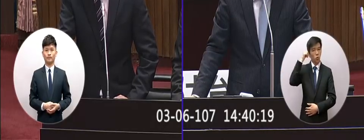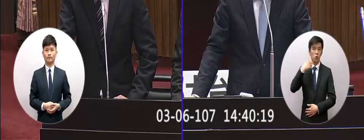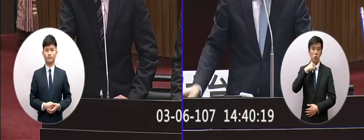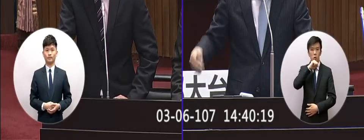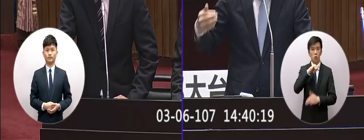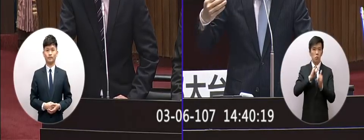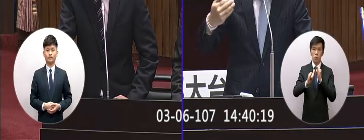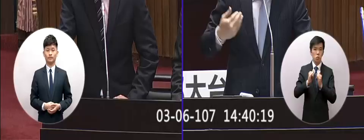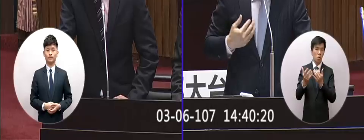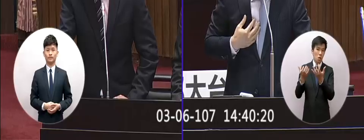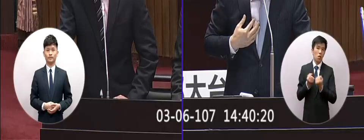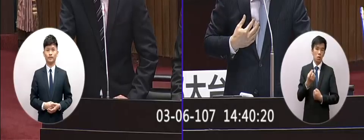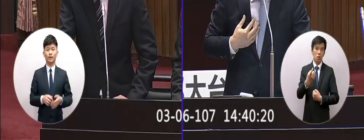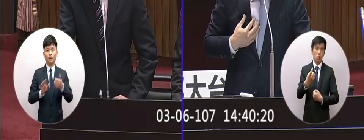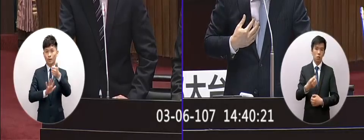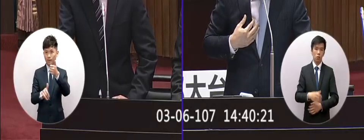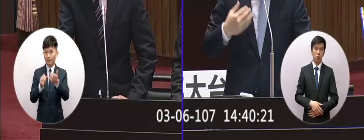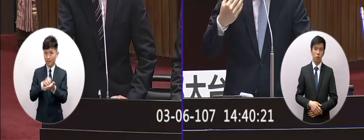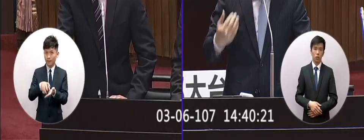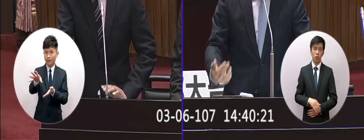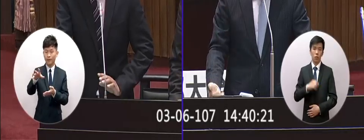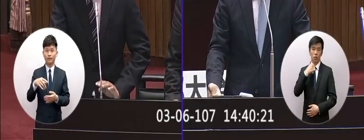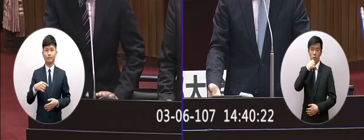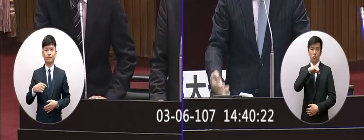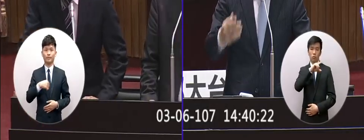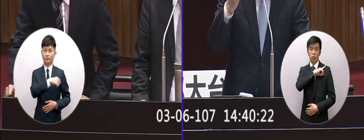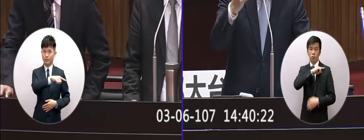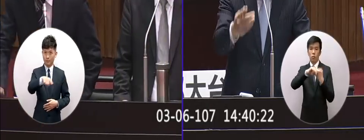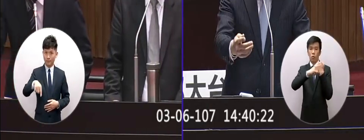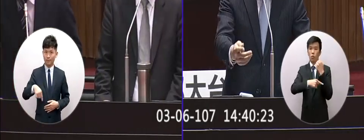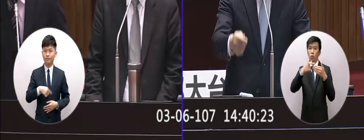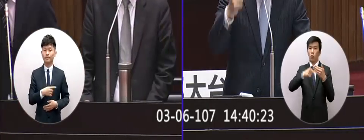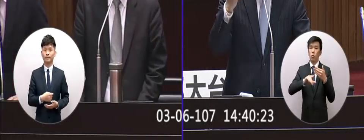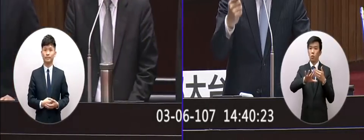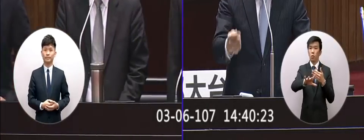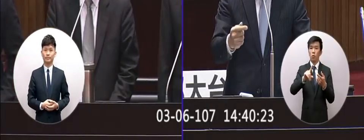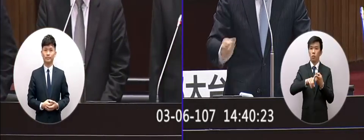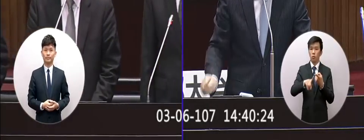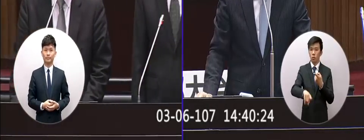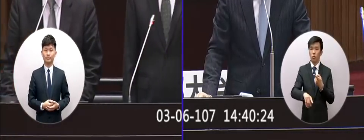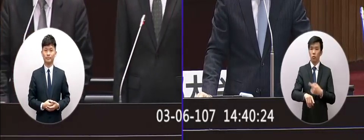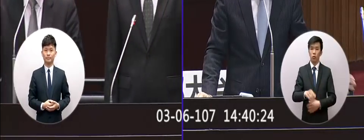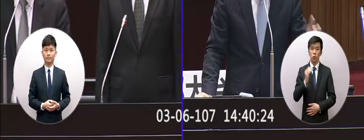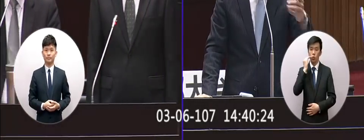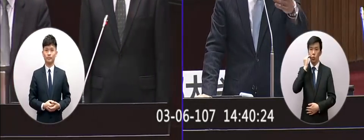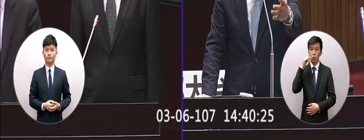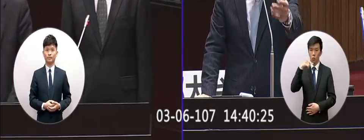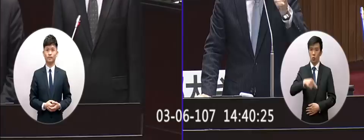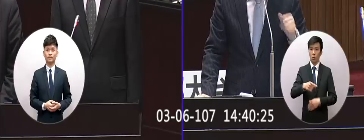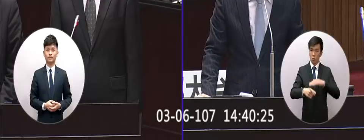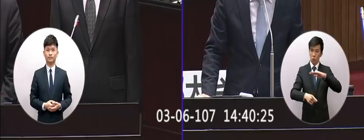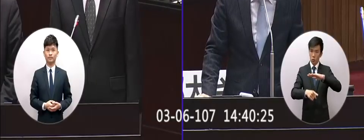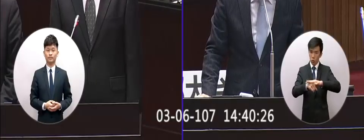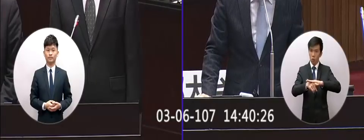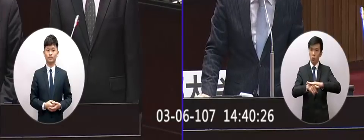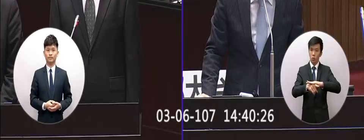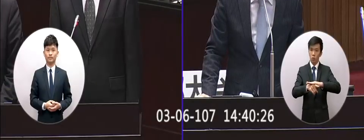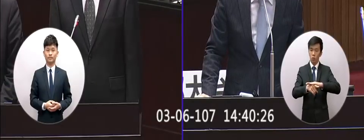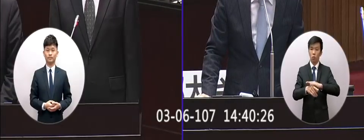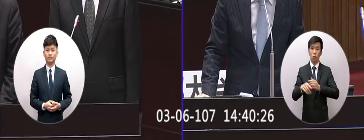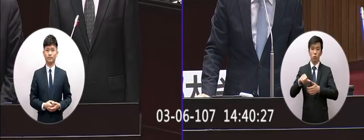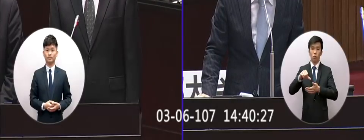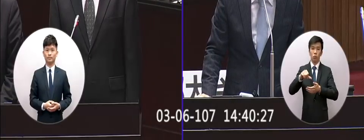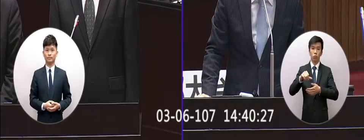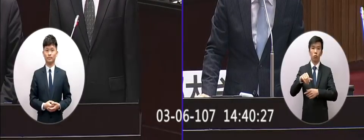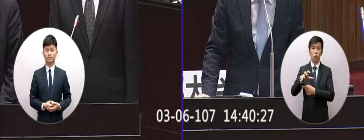的地方。我们当然自己有内规，自己有法规，我们有规定，他违反了规定，农委会可以处理